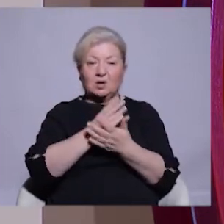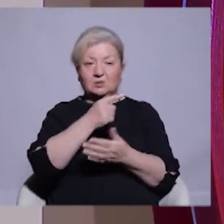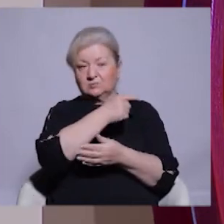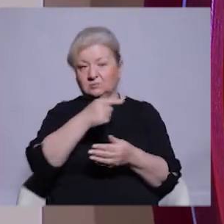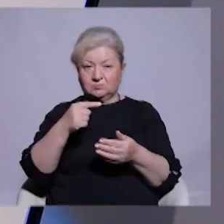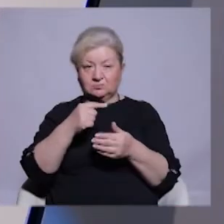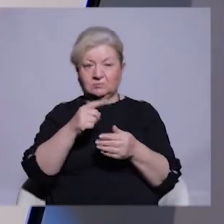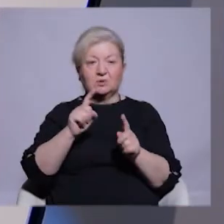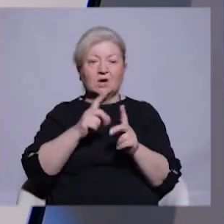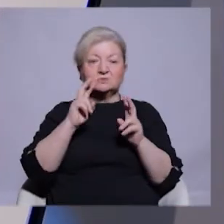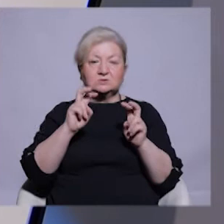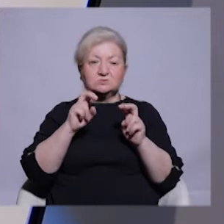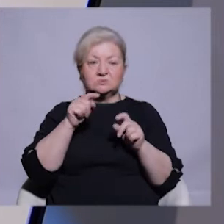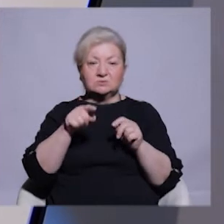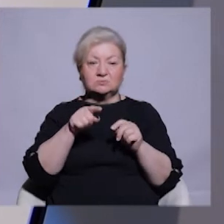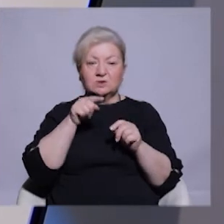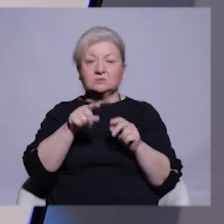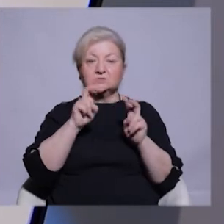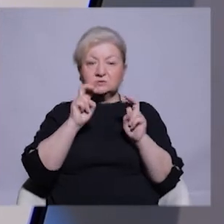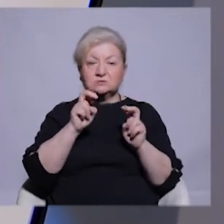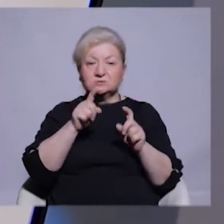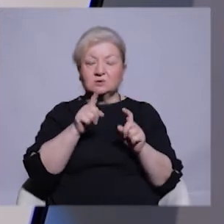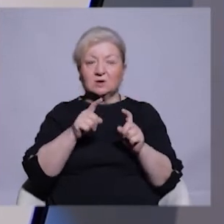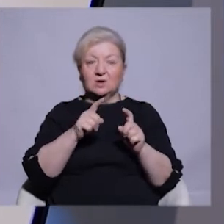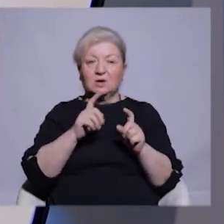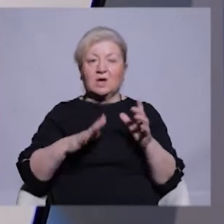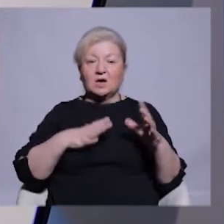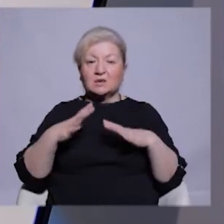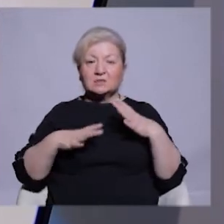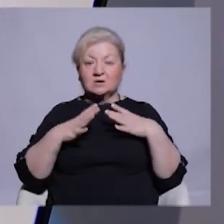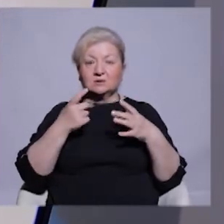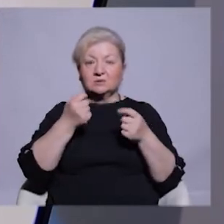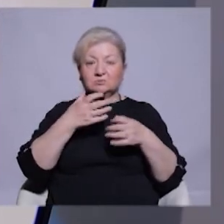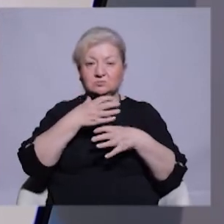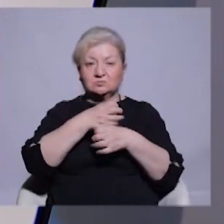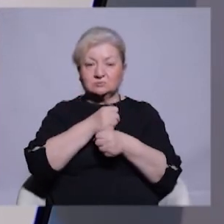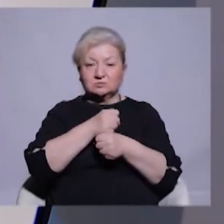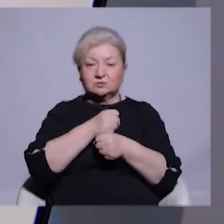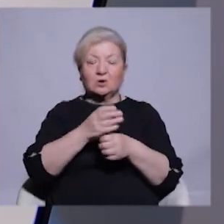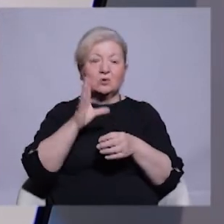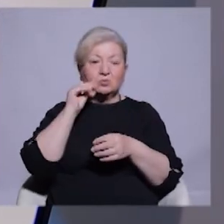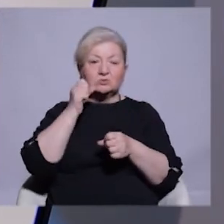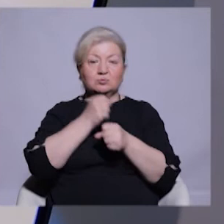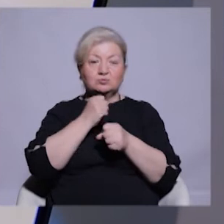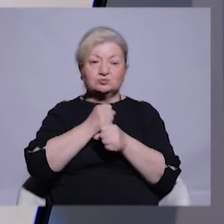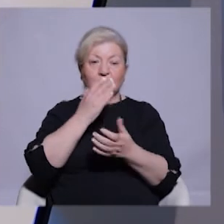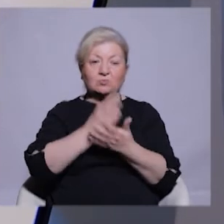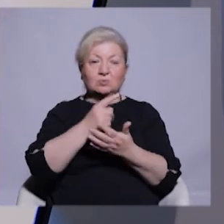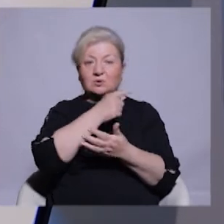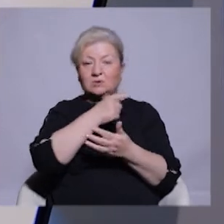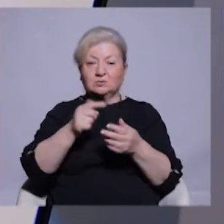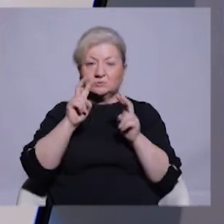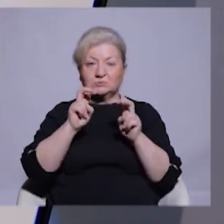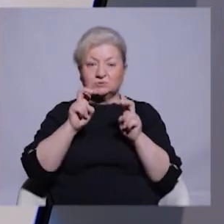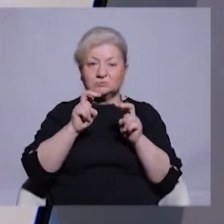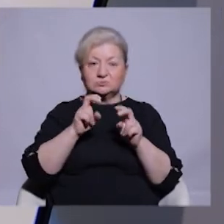უარყოფითი ნიშნით. რას ნიშნავს ეს? ეს ნიშნავს, რომ ენერგია მცირდება. ანუ როდესაც მუშაობა არის უარყოფითი ნიშნით, ეს